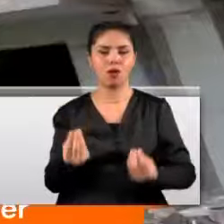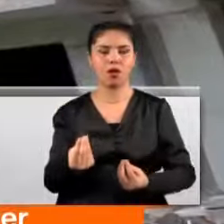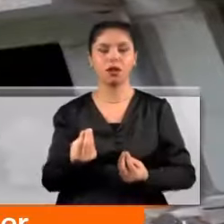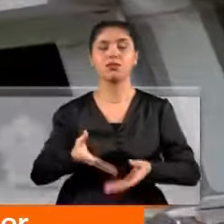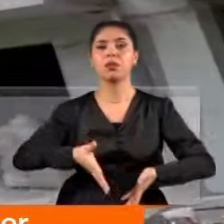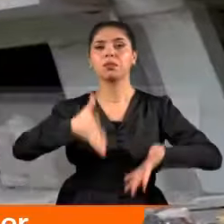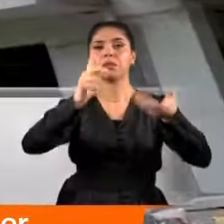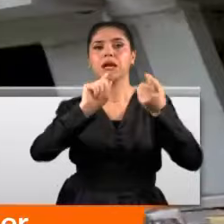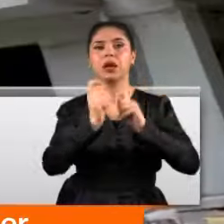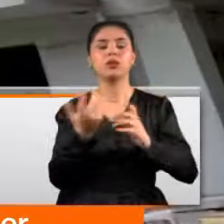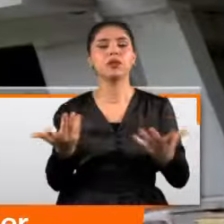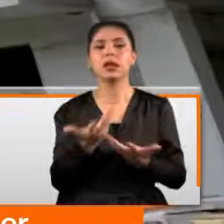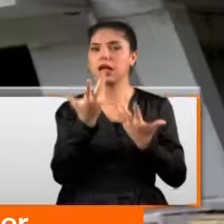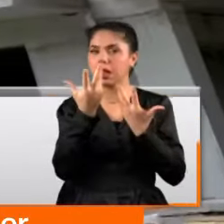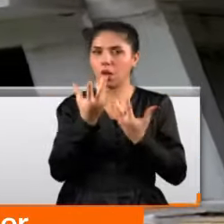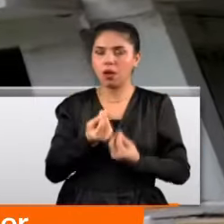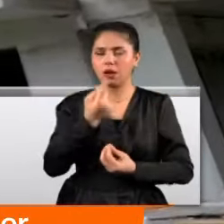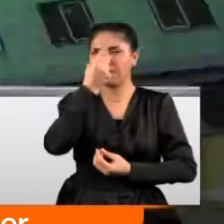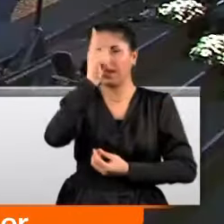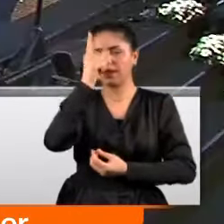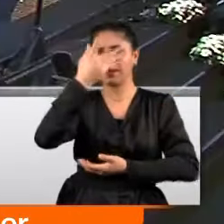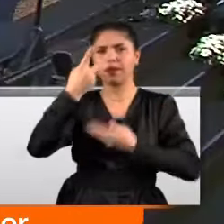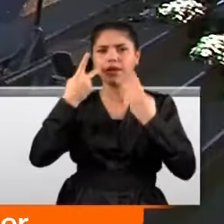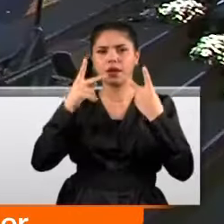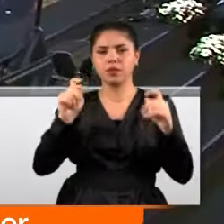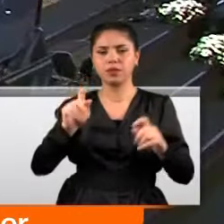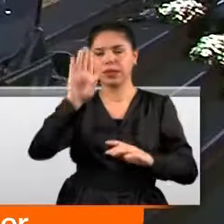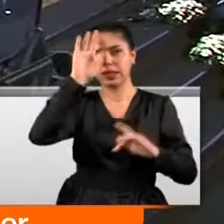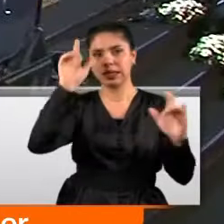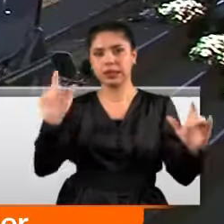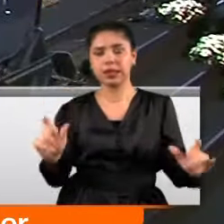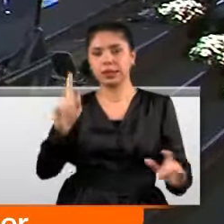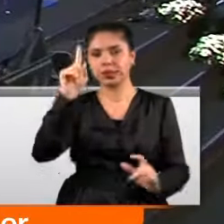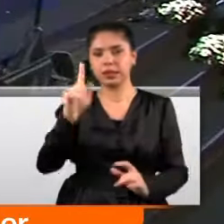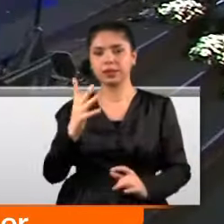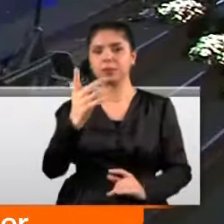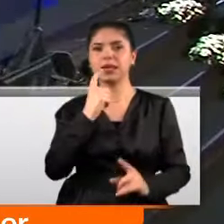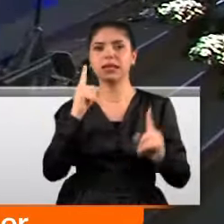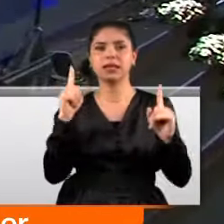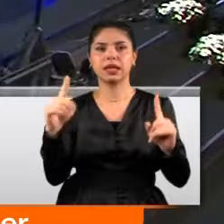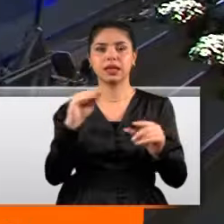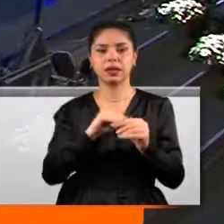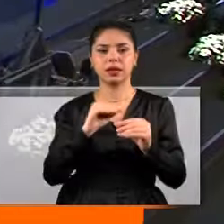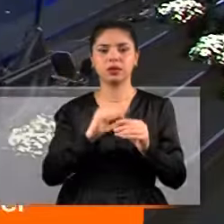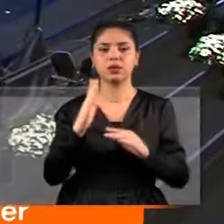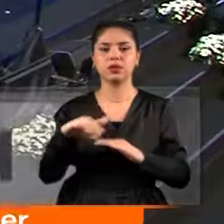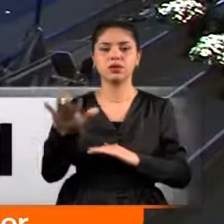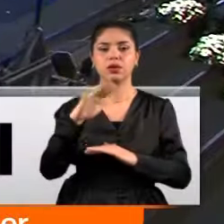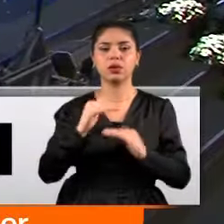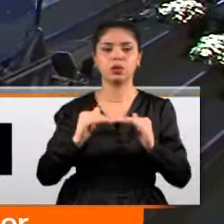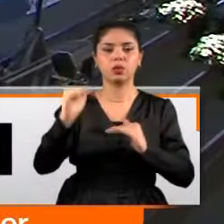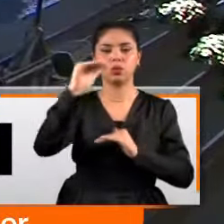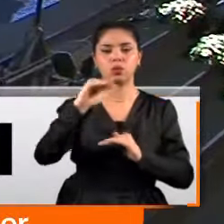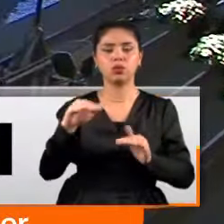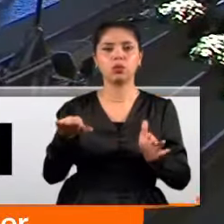dönüşümü nasıl gerçekleştireceğini de tek tek açıkladı. İstanbul'umuza ilk 5 yılda üstü park,